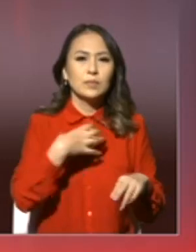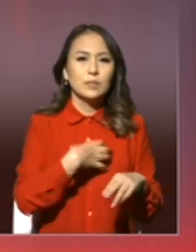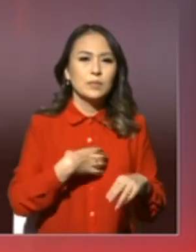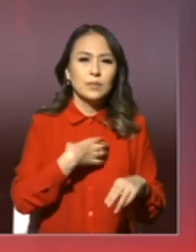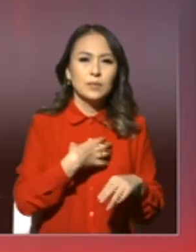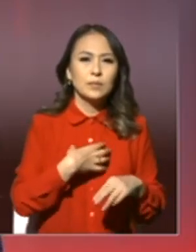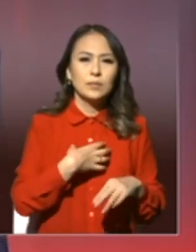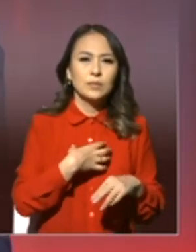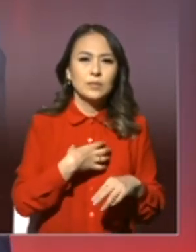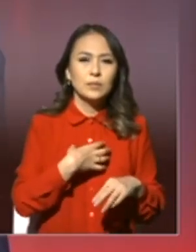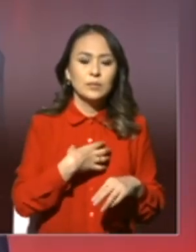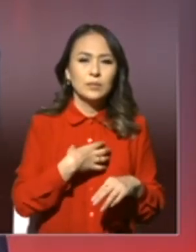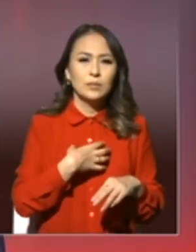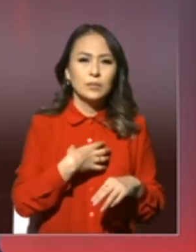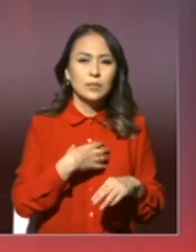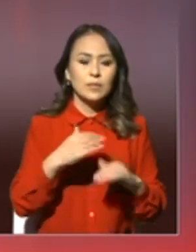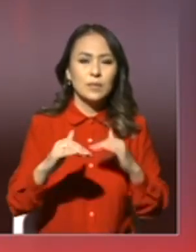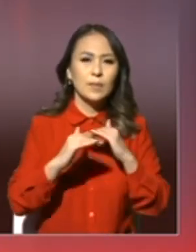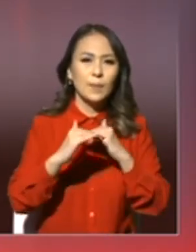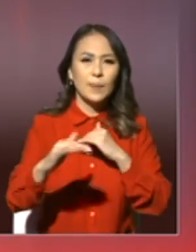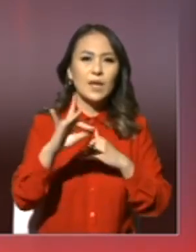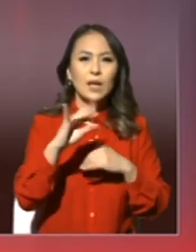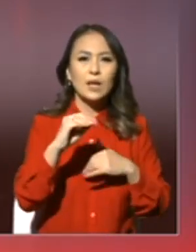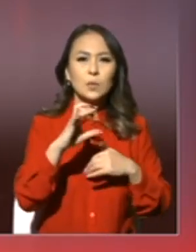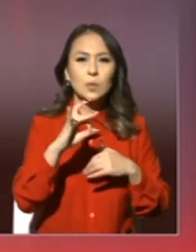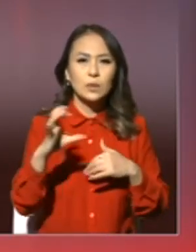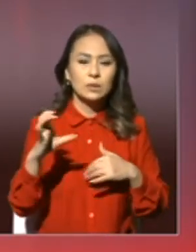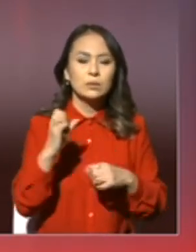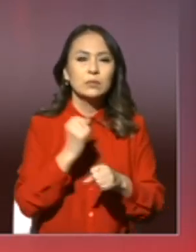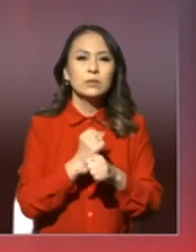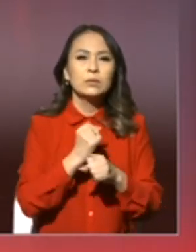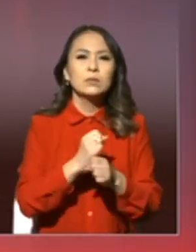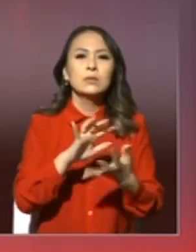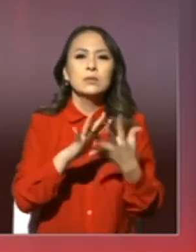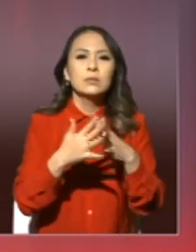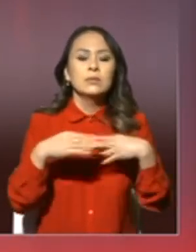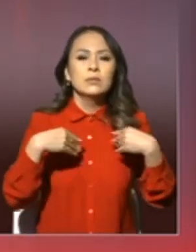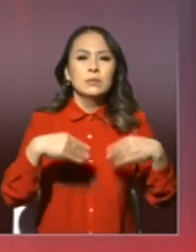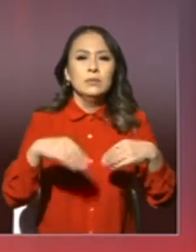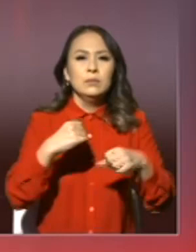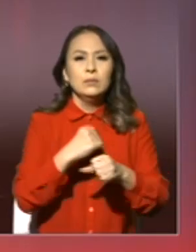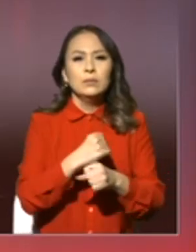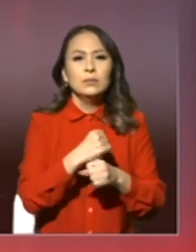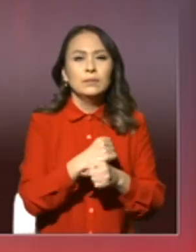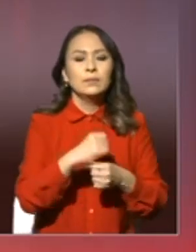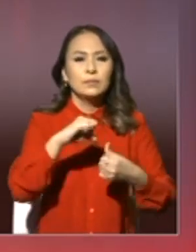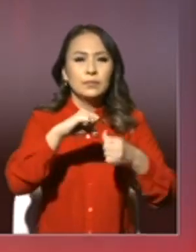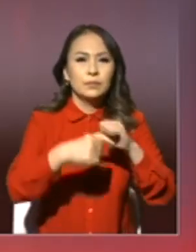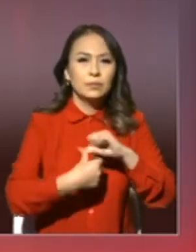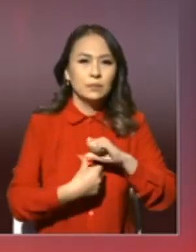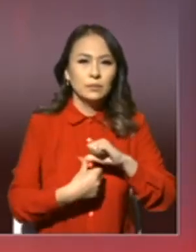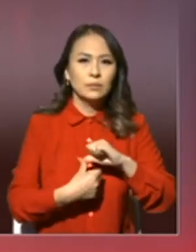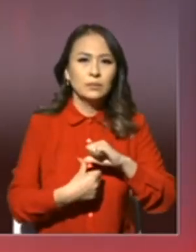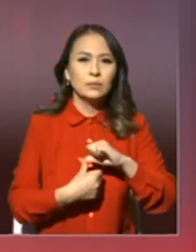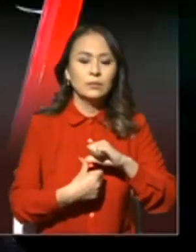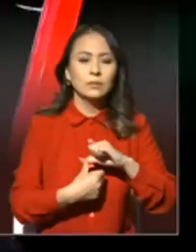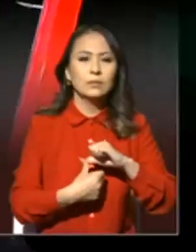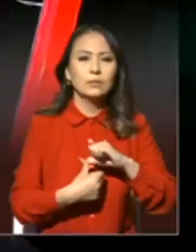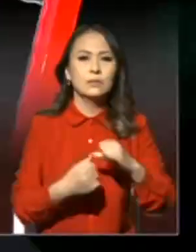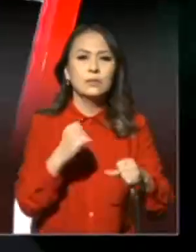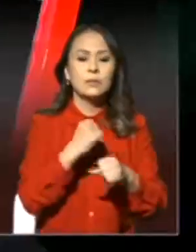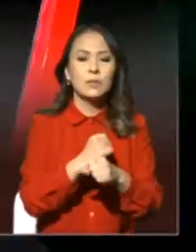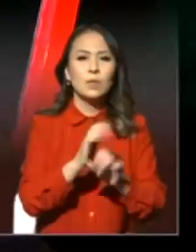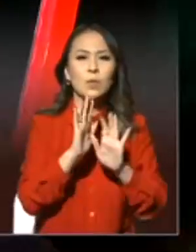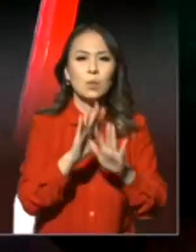мынау жаңағы еліміздің ресурстарын ауыл шаруашылығы тұрақтылық, орнықтылық қалыптасатын